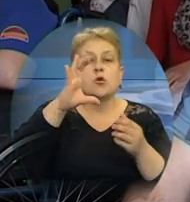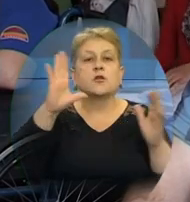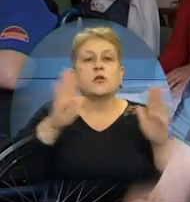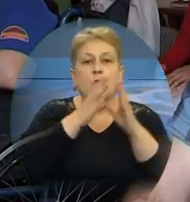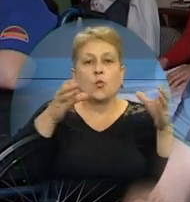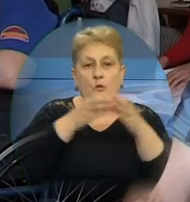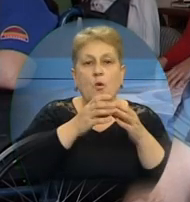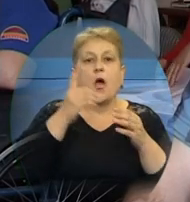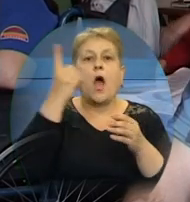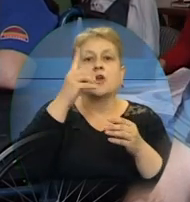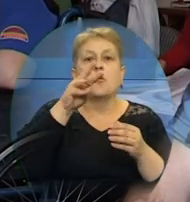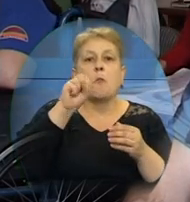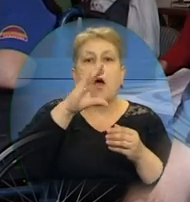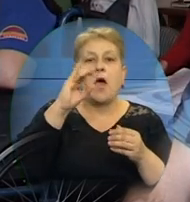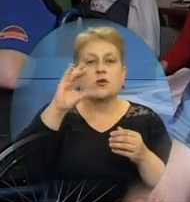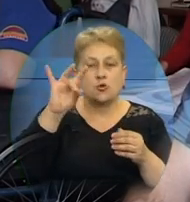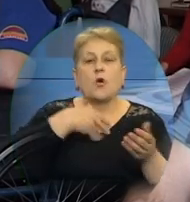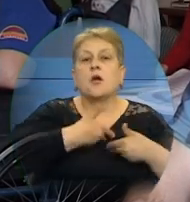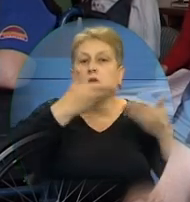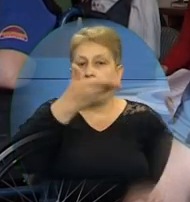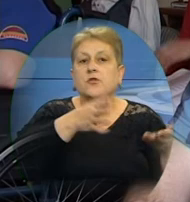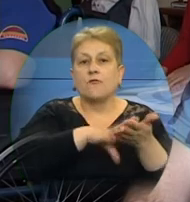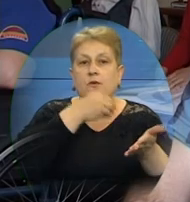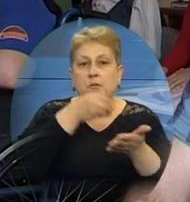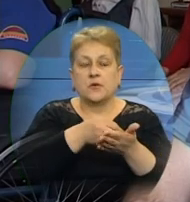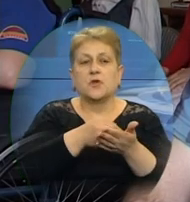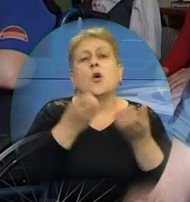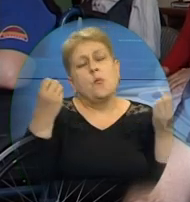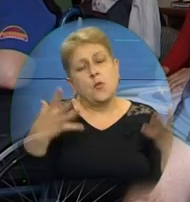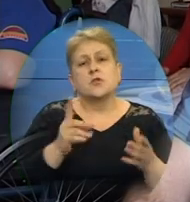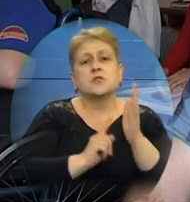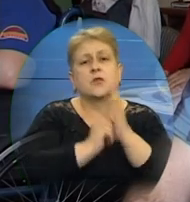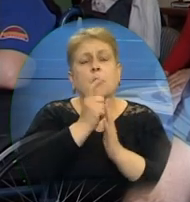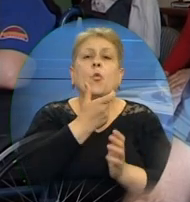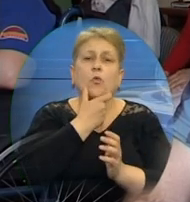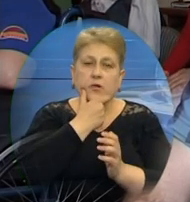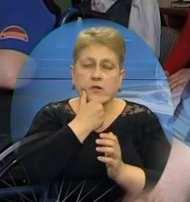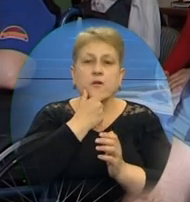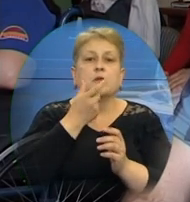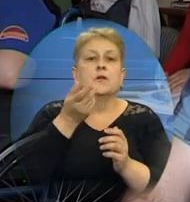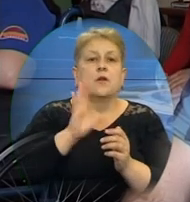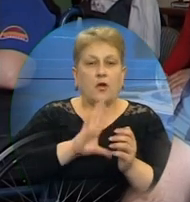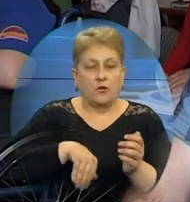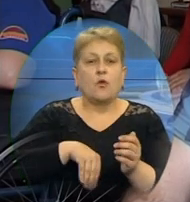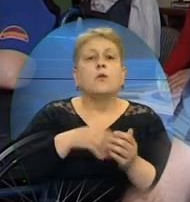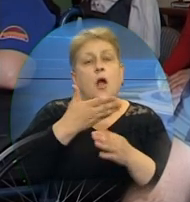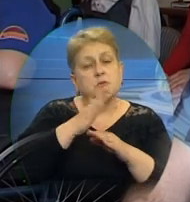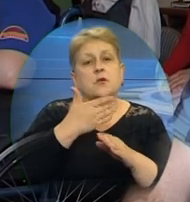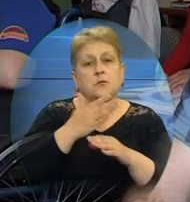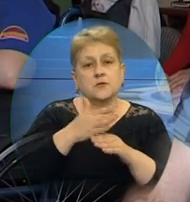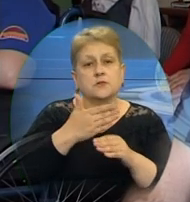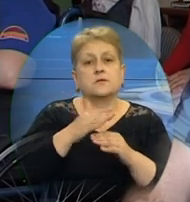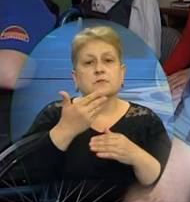երգչախմբի առաջին մայստրոն հրավիրեց ինձ որպես ուղակի սկզբից որպես ունկնդիր, Tu camas